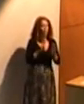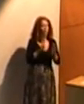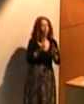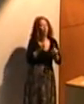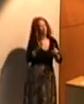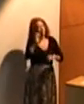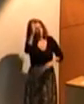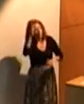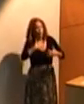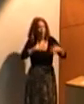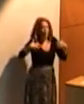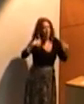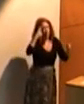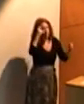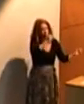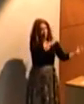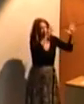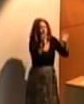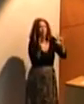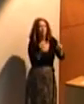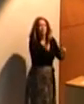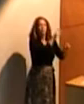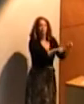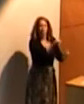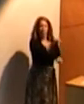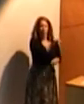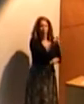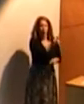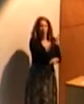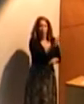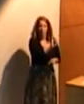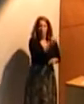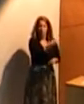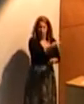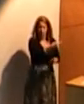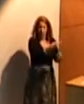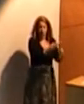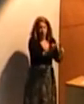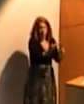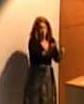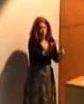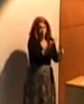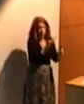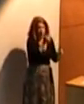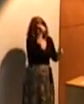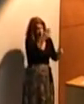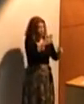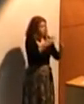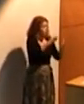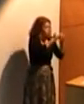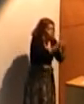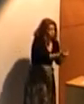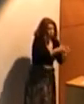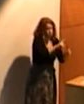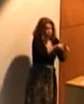on pensait beaucoup à cette évolution s'est dit que finalement la la biologie est bien là réduit aux lois de la physique on parle